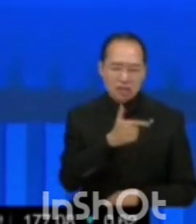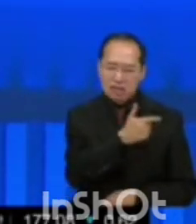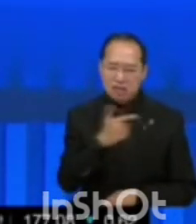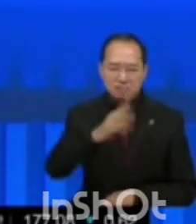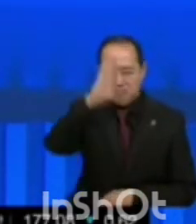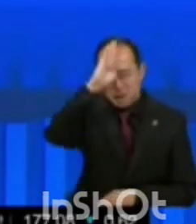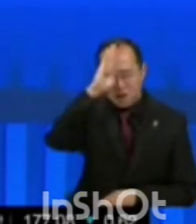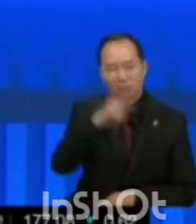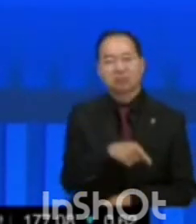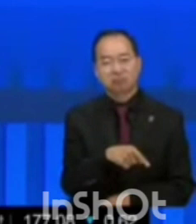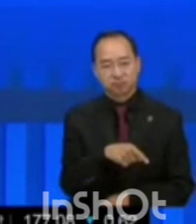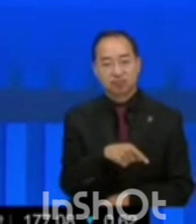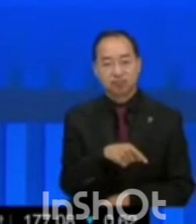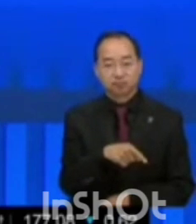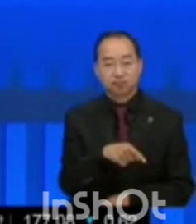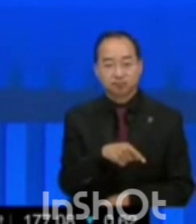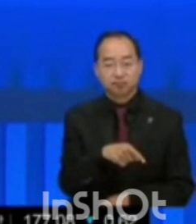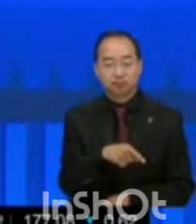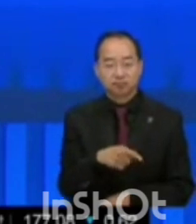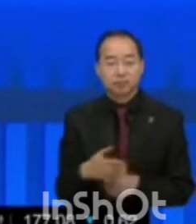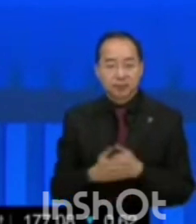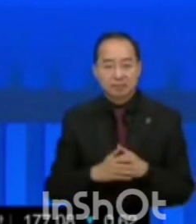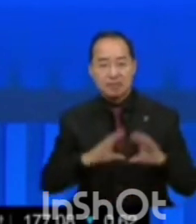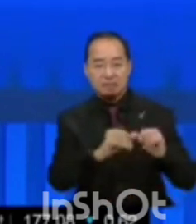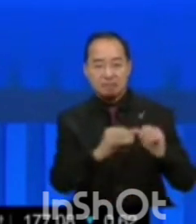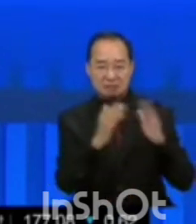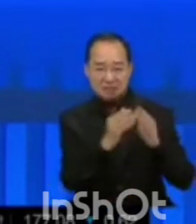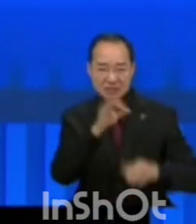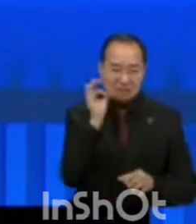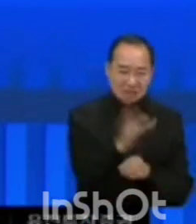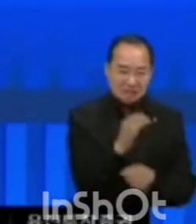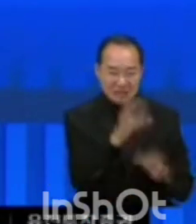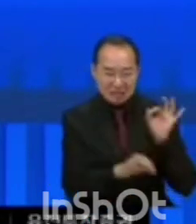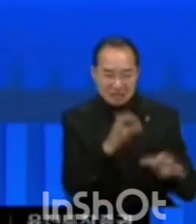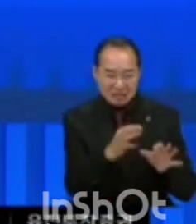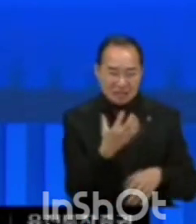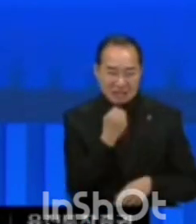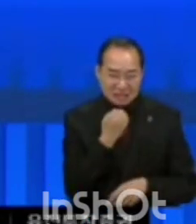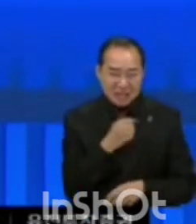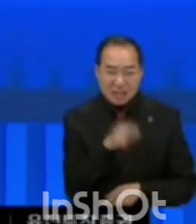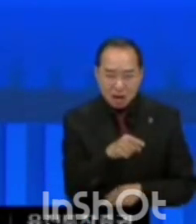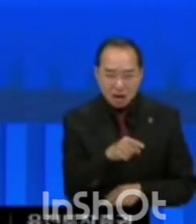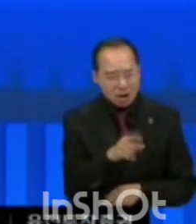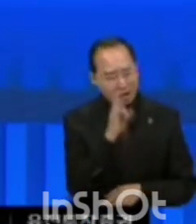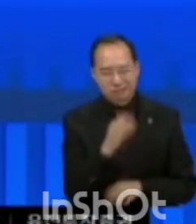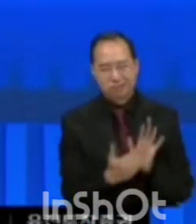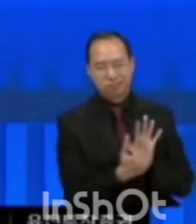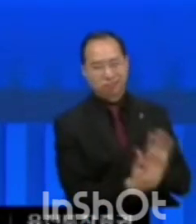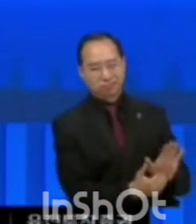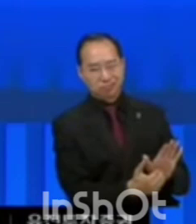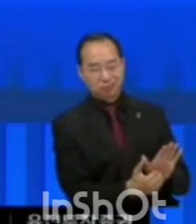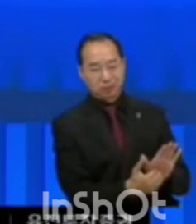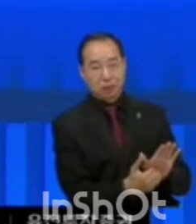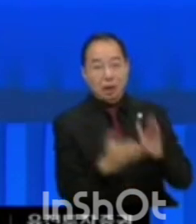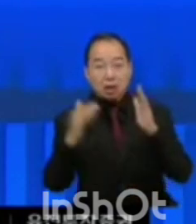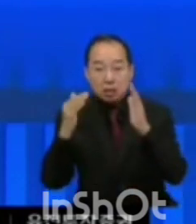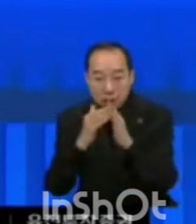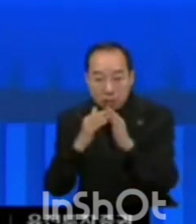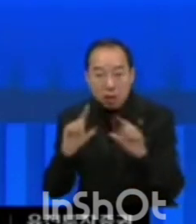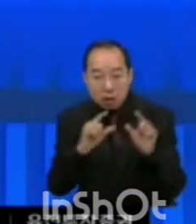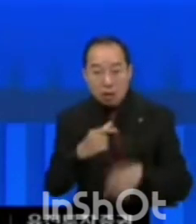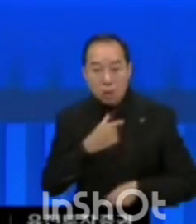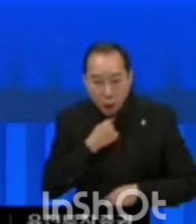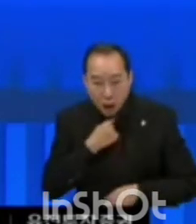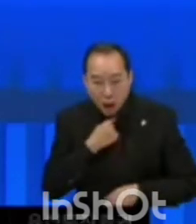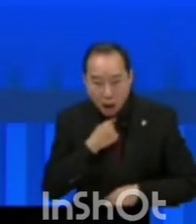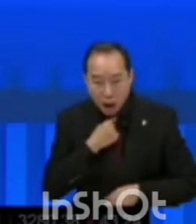중병입니다. 그렇기 때문에 이 부동산 투기는 불가능하도록 꼭 필요한 사람만이 토지와 건물을 이용할 수 있도록